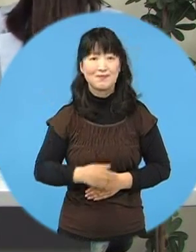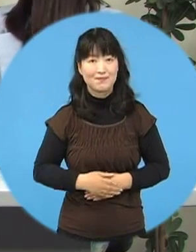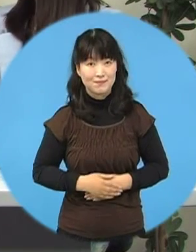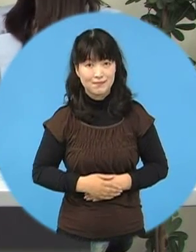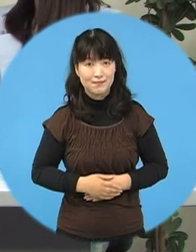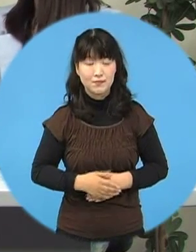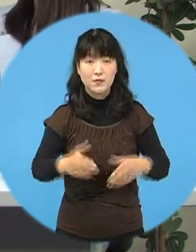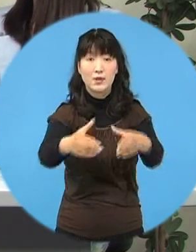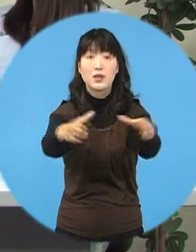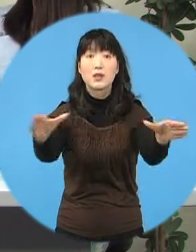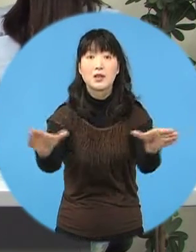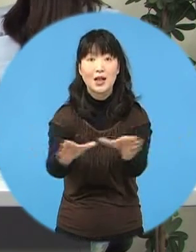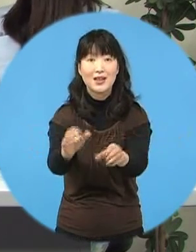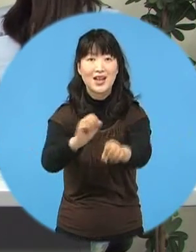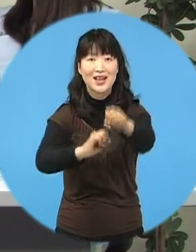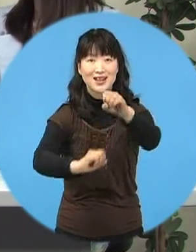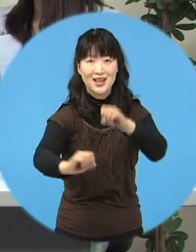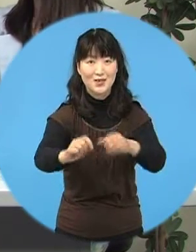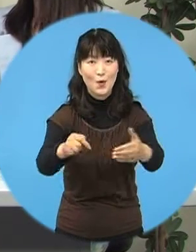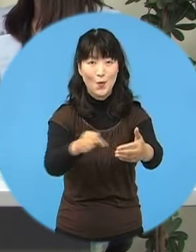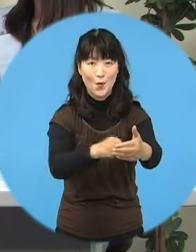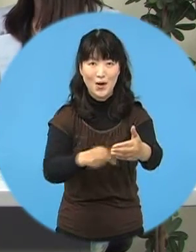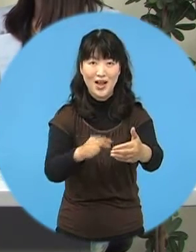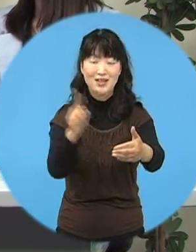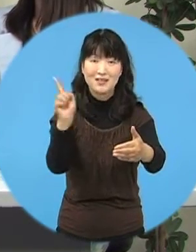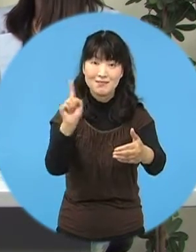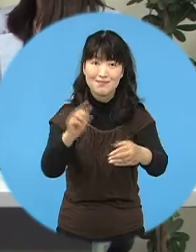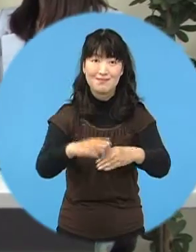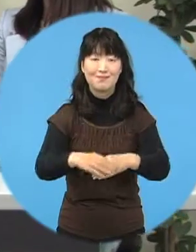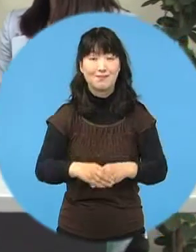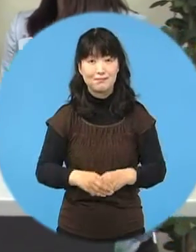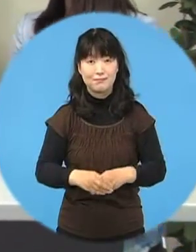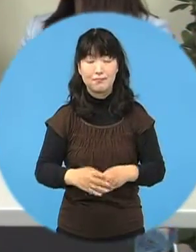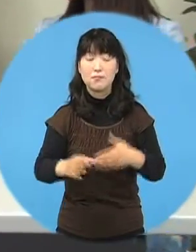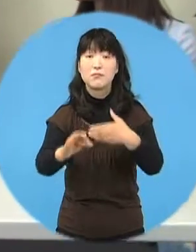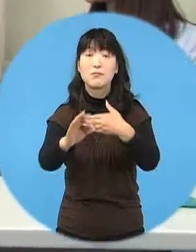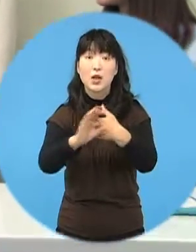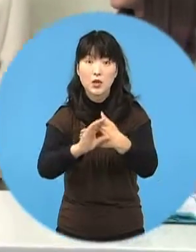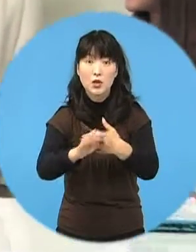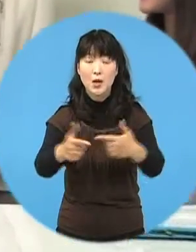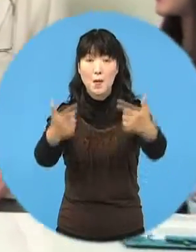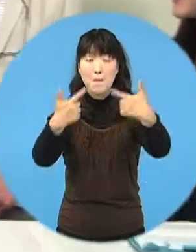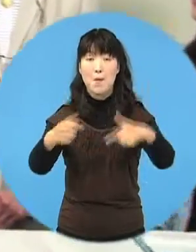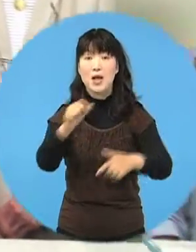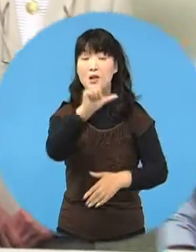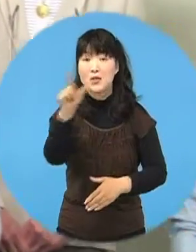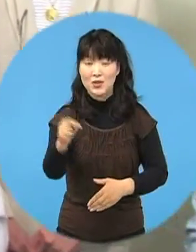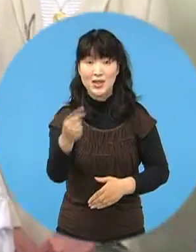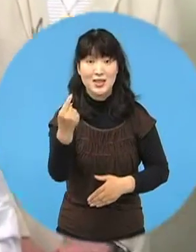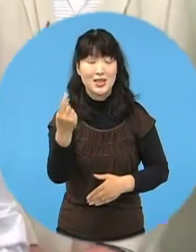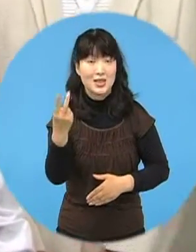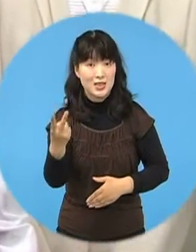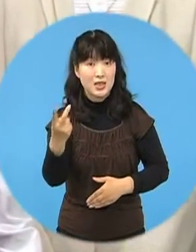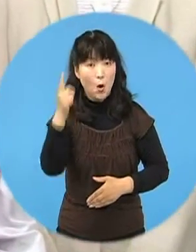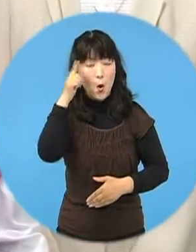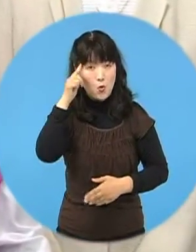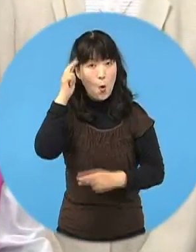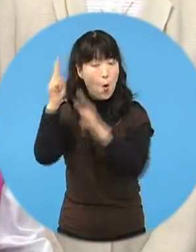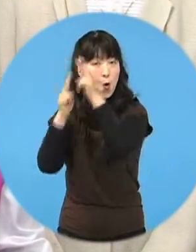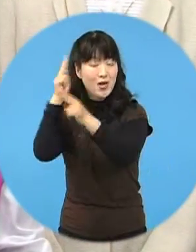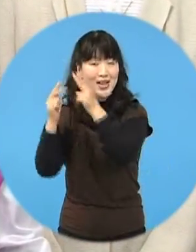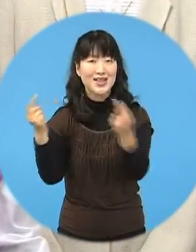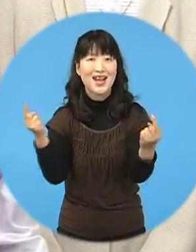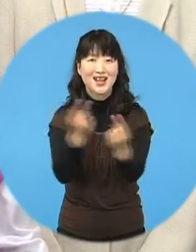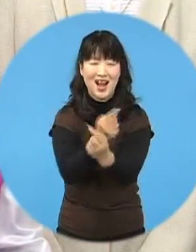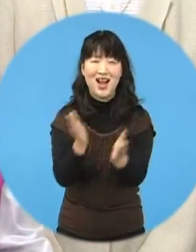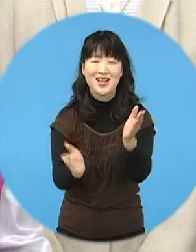ですが、普段はどういった活動をされてますか？ はい、府中市内で毎月1回から2回の脳活性化